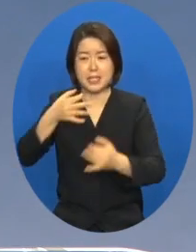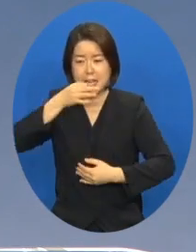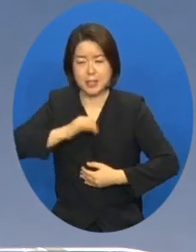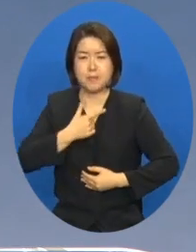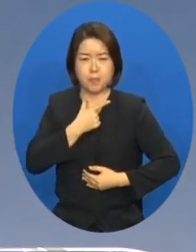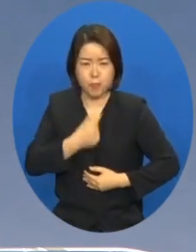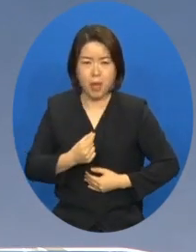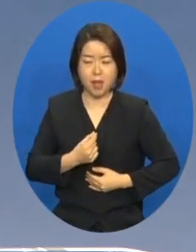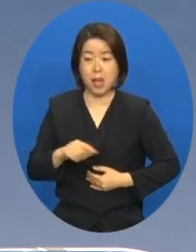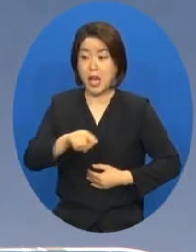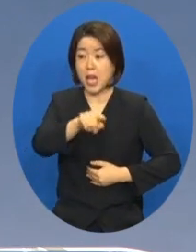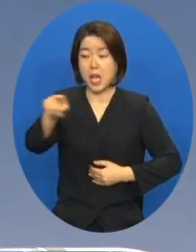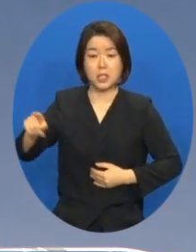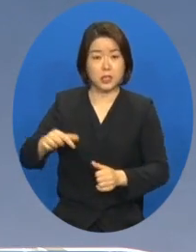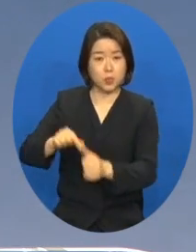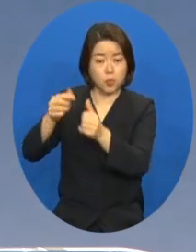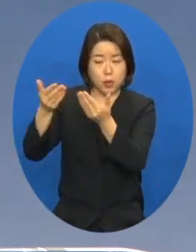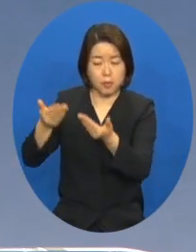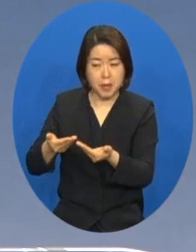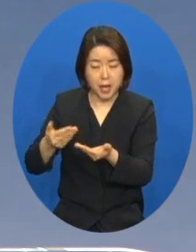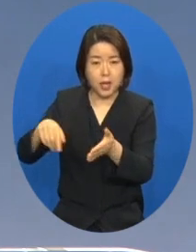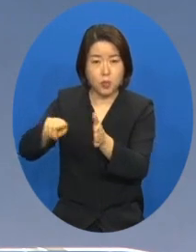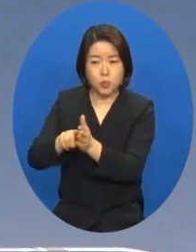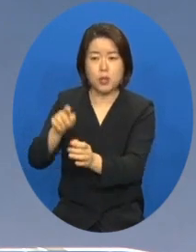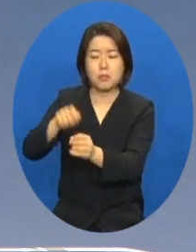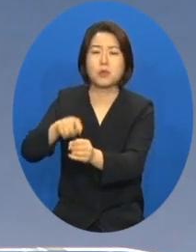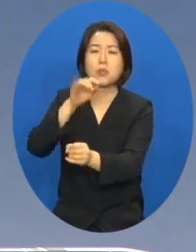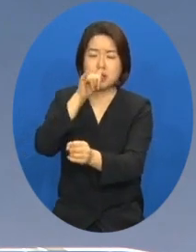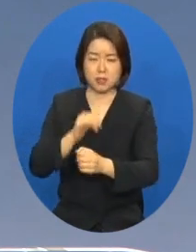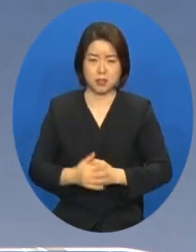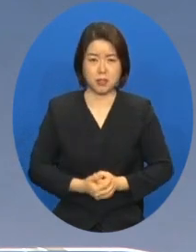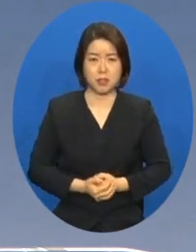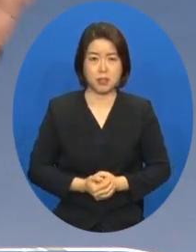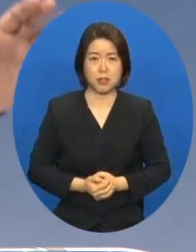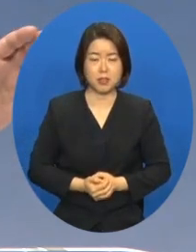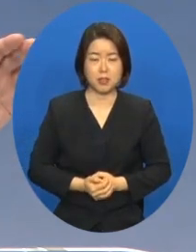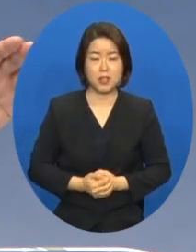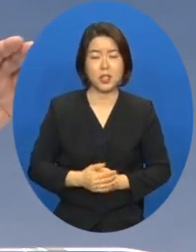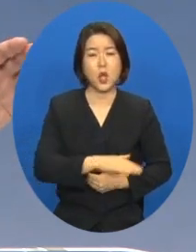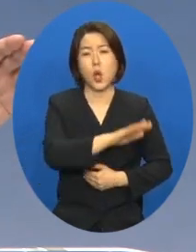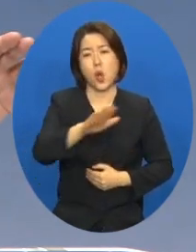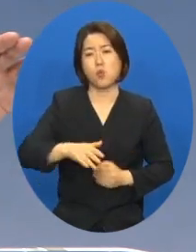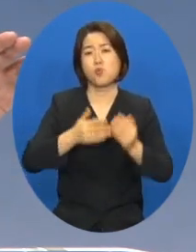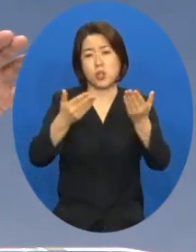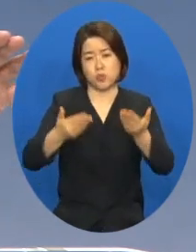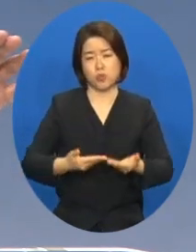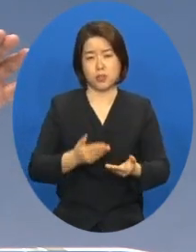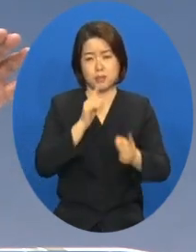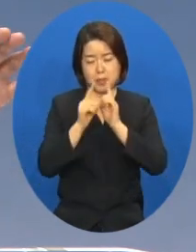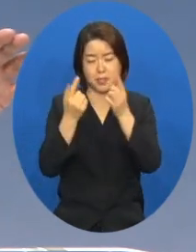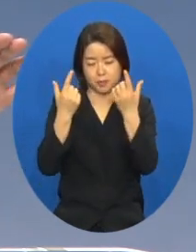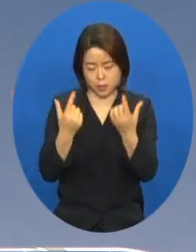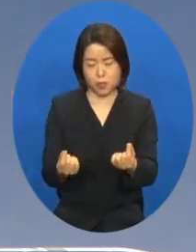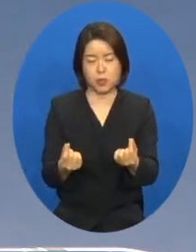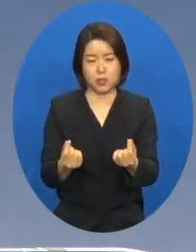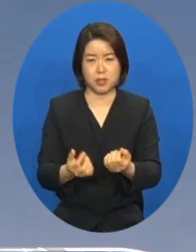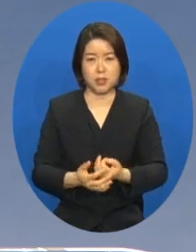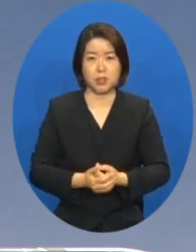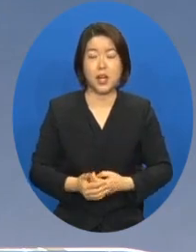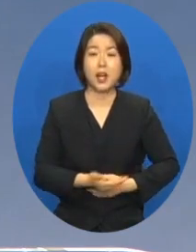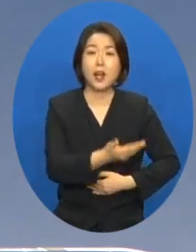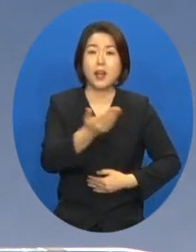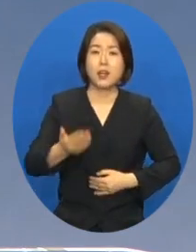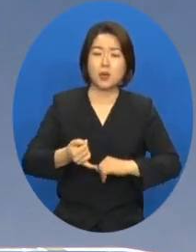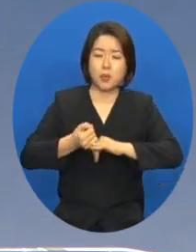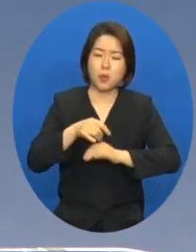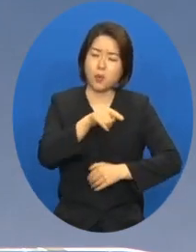추구하여 그들이 구원을 받게 하려는 것입니다. 이것은 우리에게 주시는 말씀입니다. 여러분이